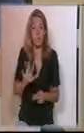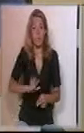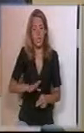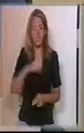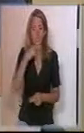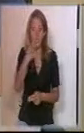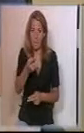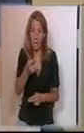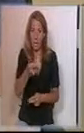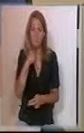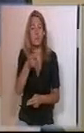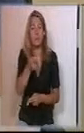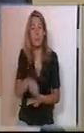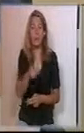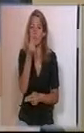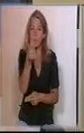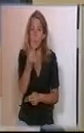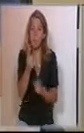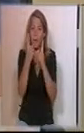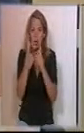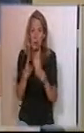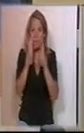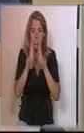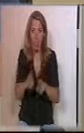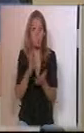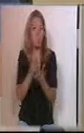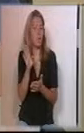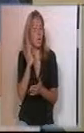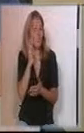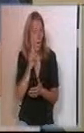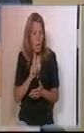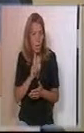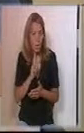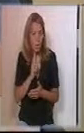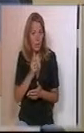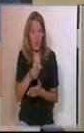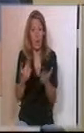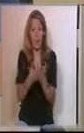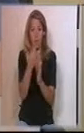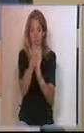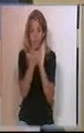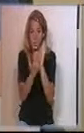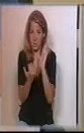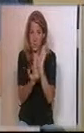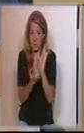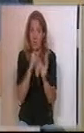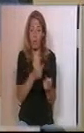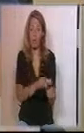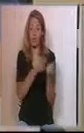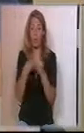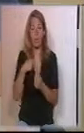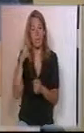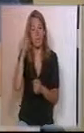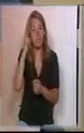ženama reći da će za njih u Srbiji postojati mogućnost da budu majke. Tako da taj novi zakon koji će se doneti,